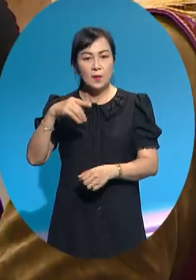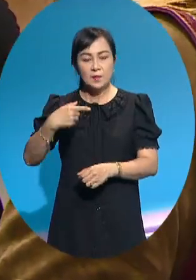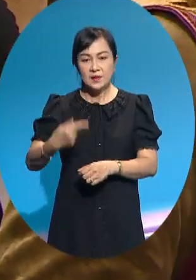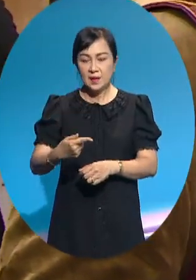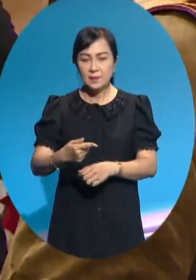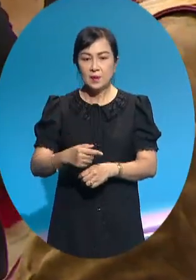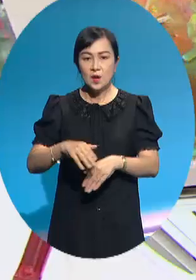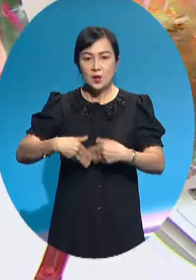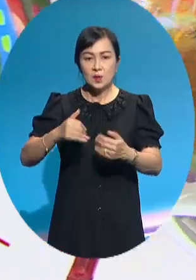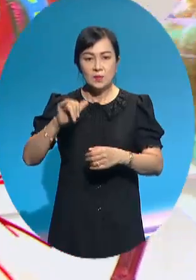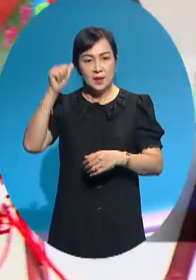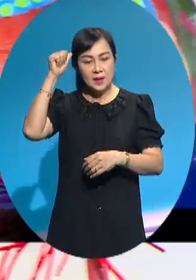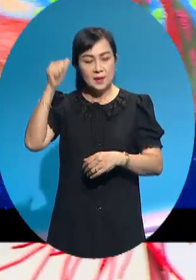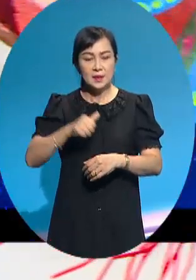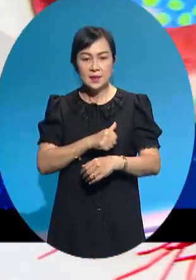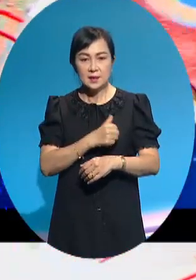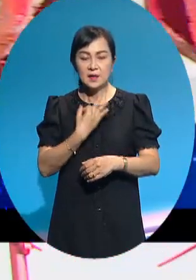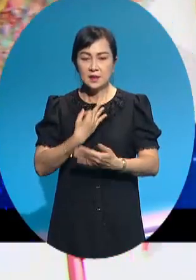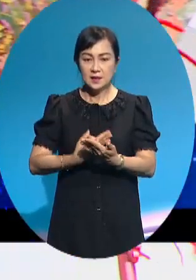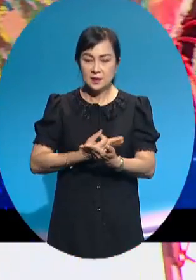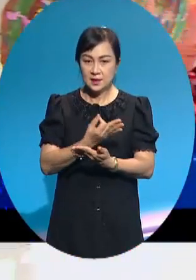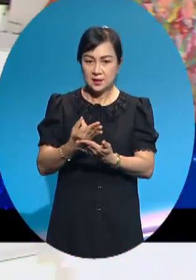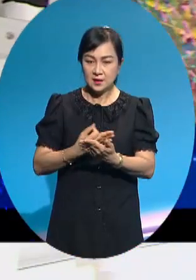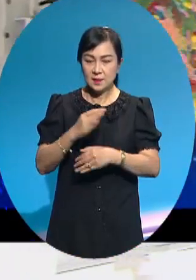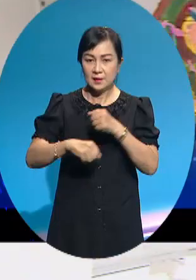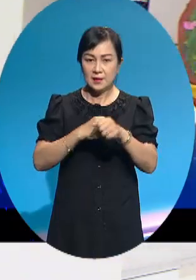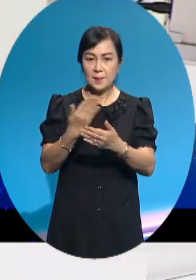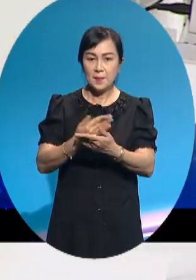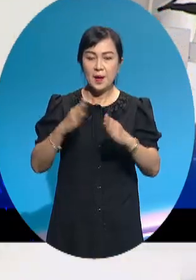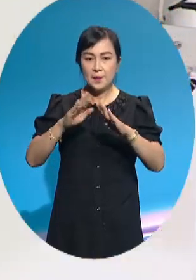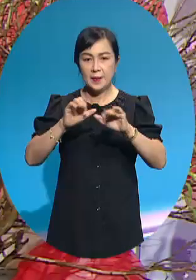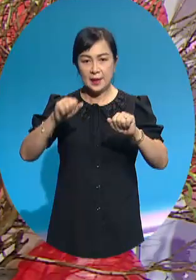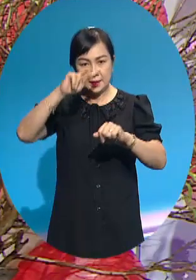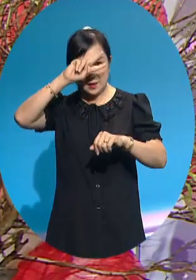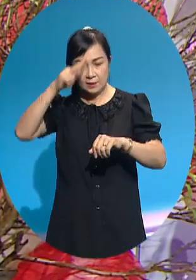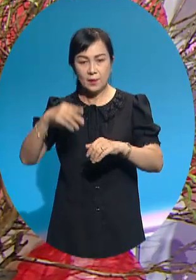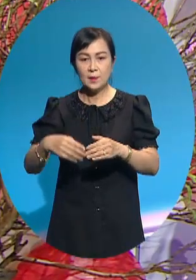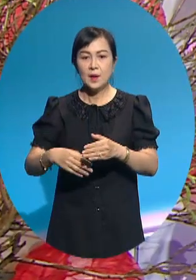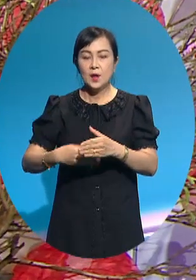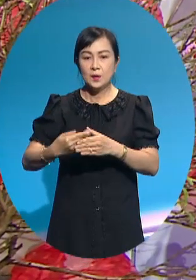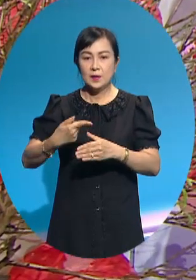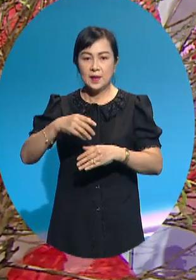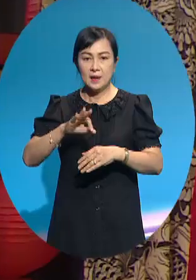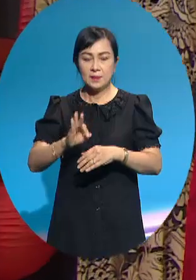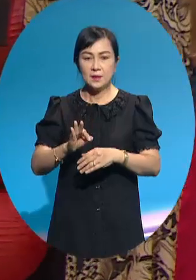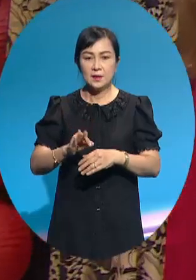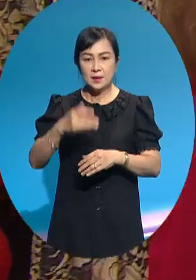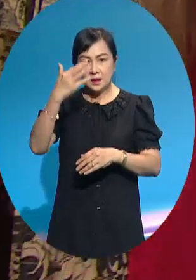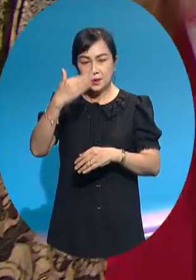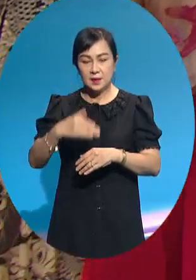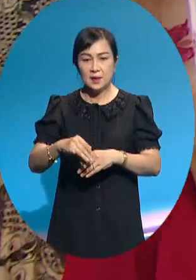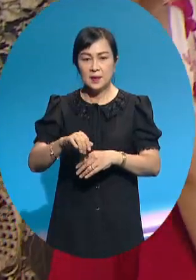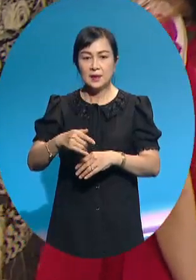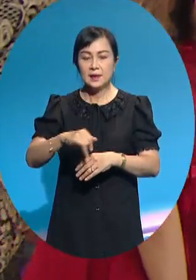là một lời chúc ý nghĩa đến công chúng yêu hội họa một năm mới bình an, may mắn và hạnh phúc nhân dịp Xuân Giáp Thìn. Thưởng lãm đang diễn ra tại